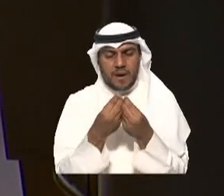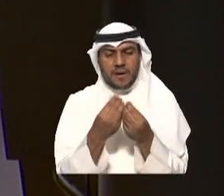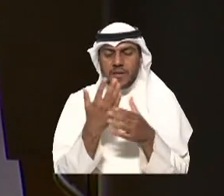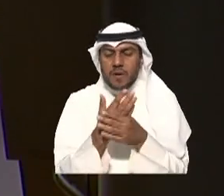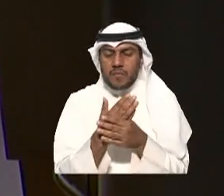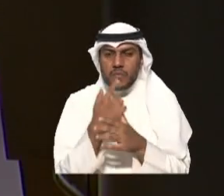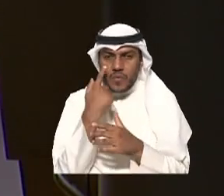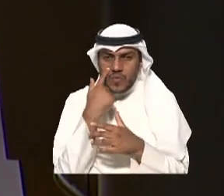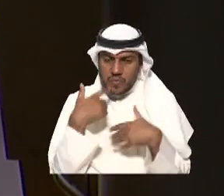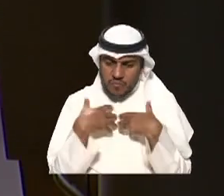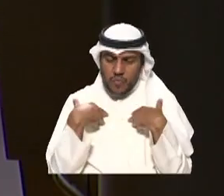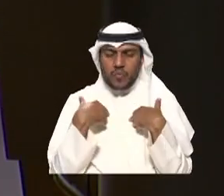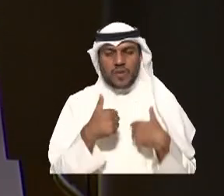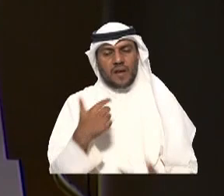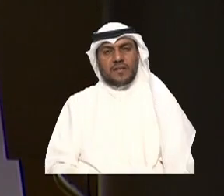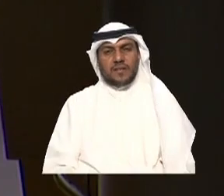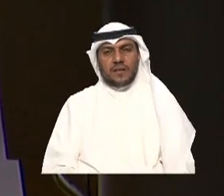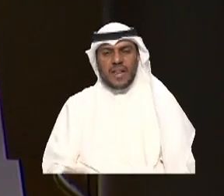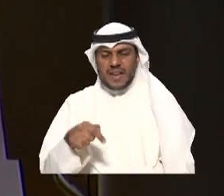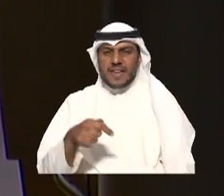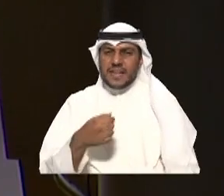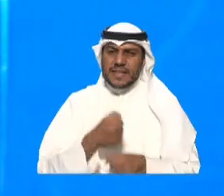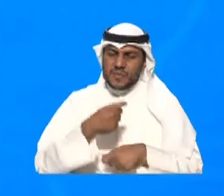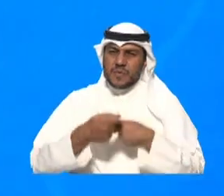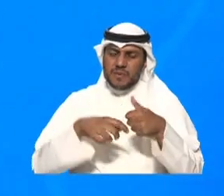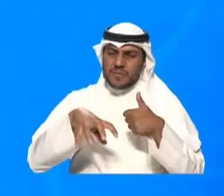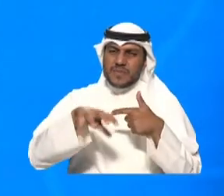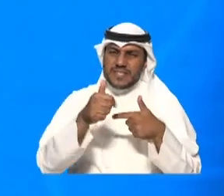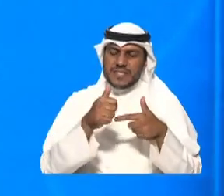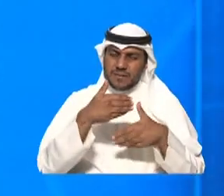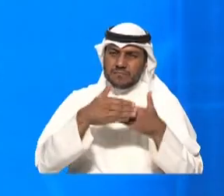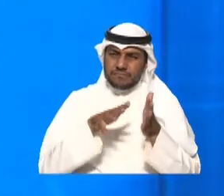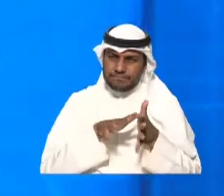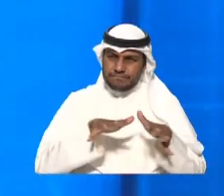لعودة الوكالات الإنسانية لأنشطتها في العديد من المناطق اليمنية.